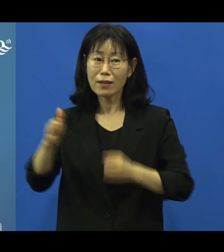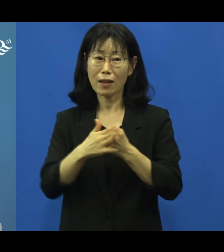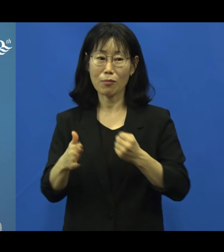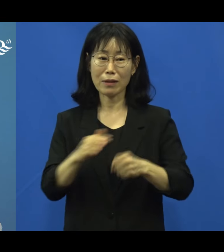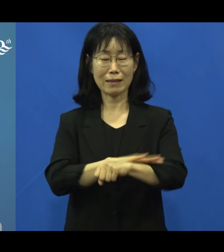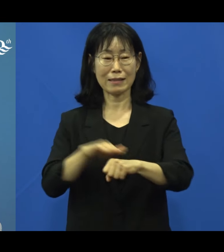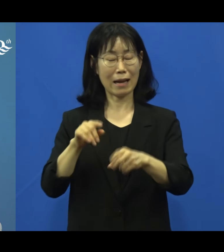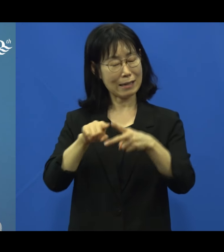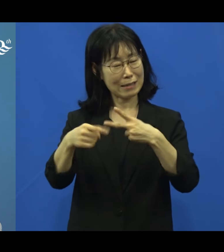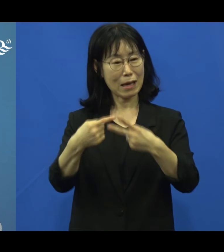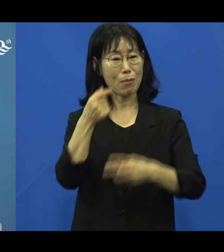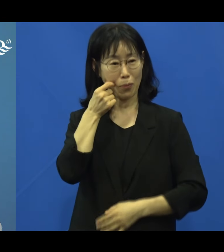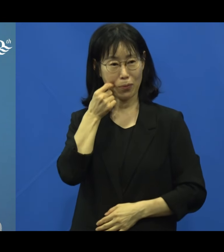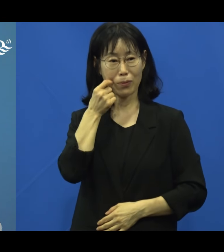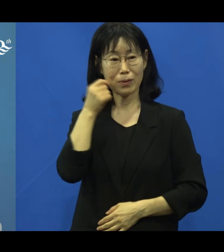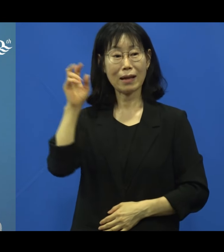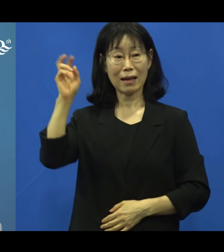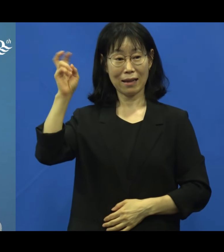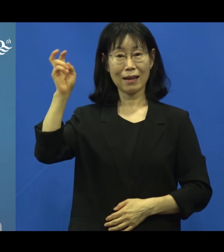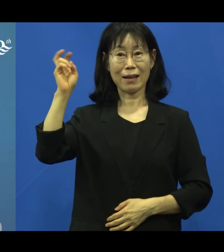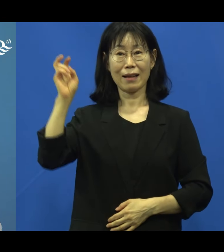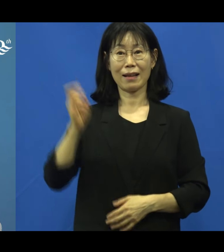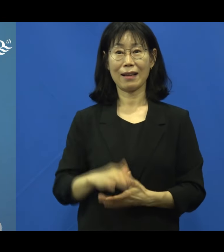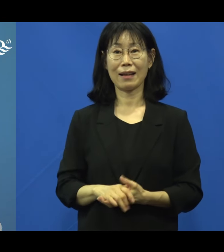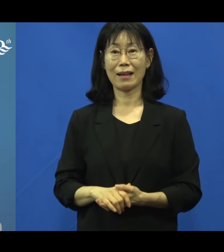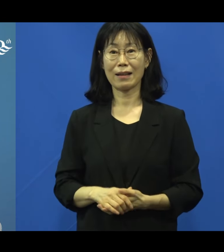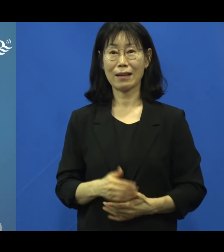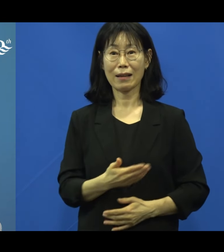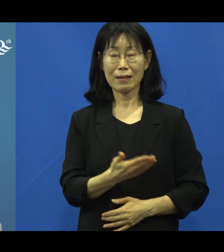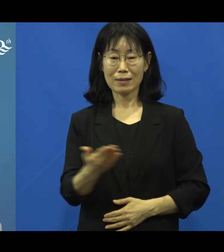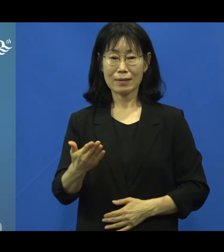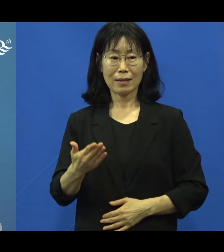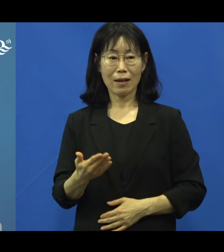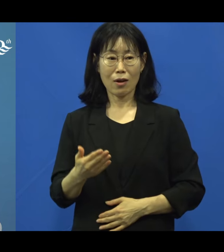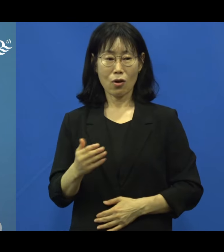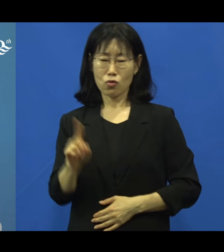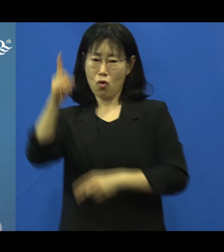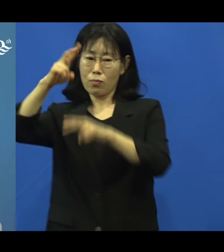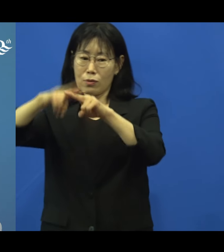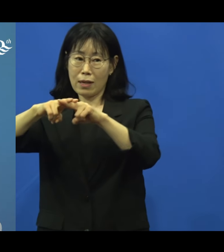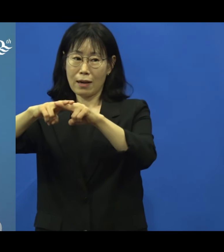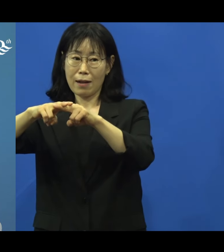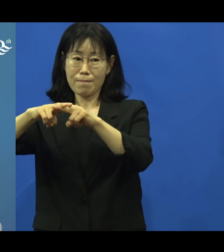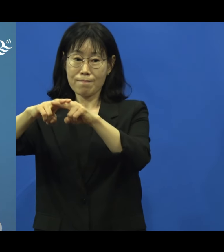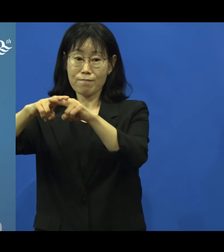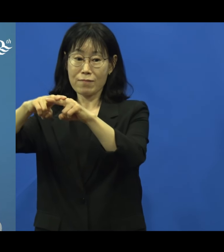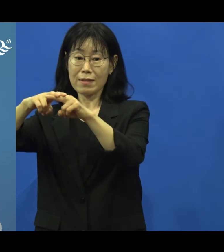지금 감이 안 오시는 거예요. 기분이 좀 안 좋았겠지, 그 정도가 아니에요.